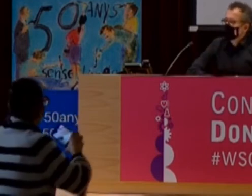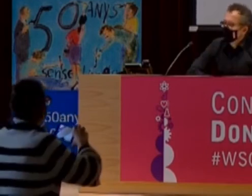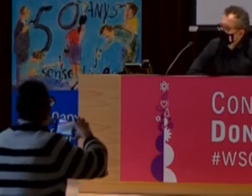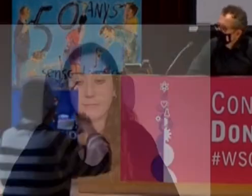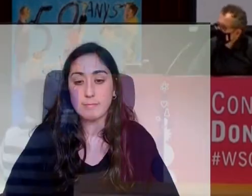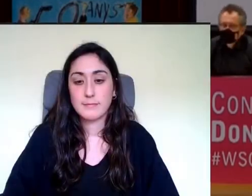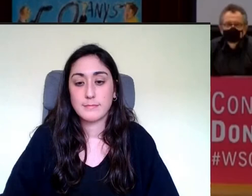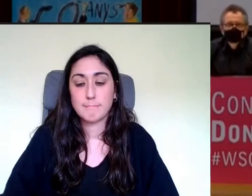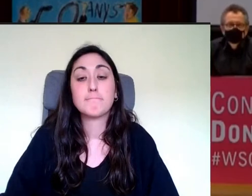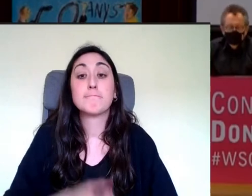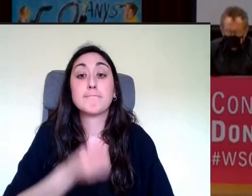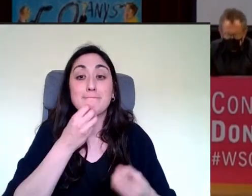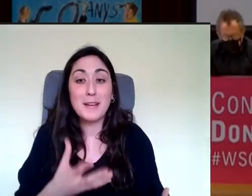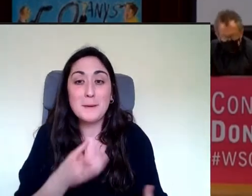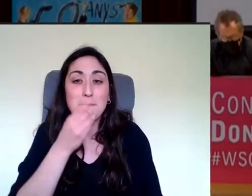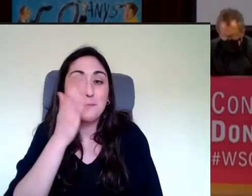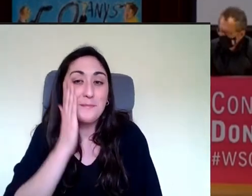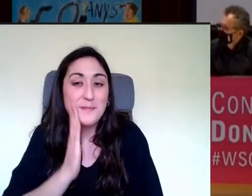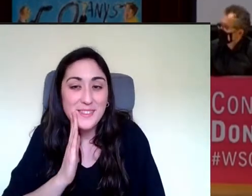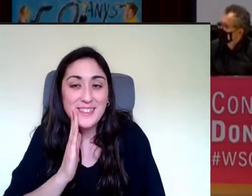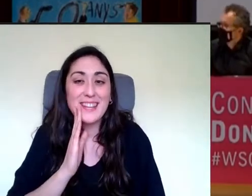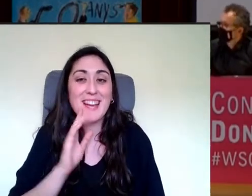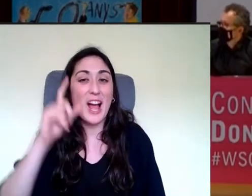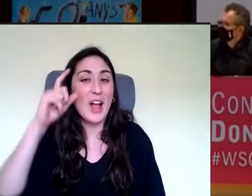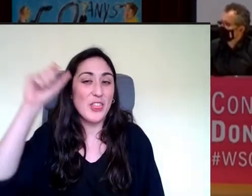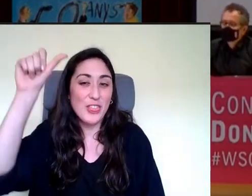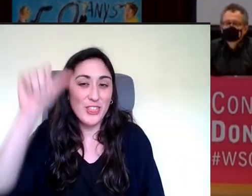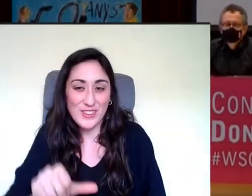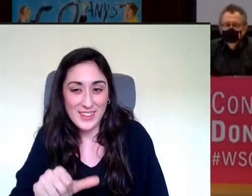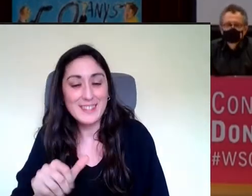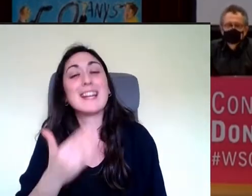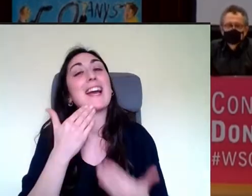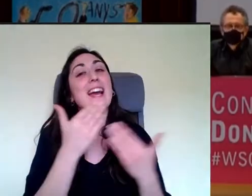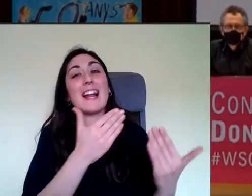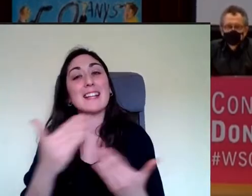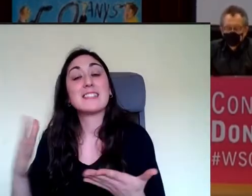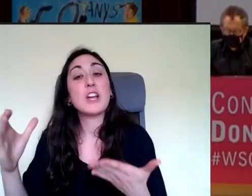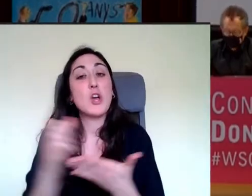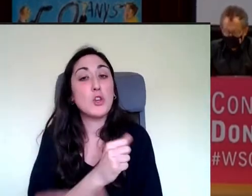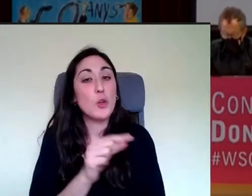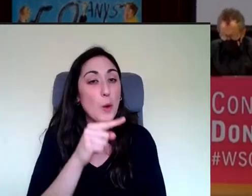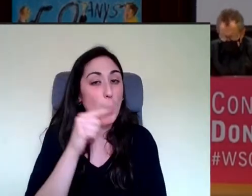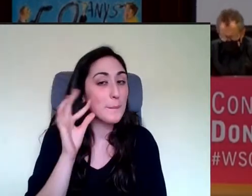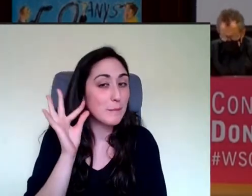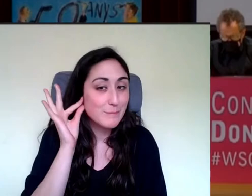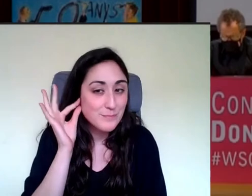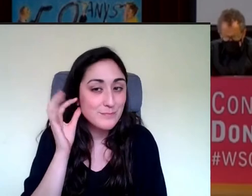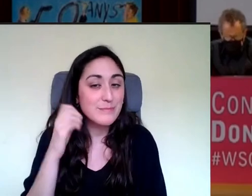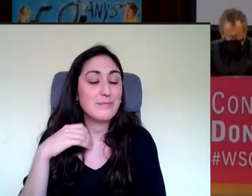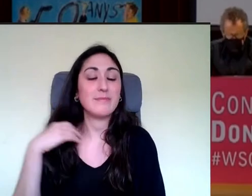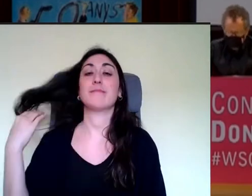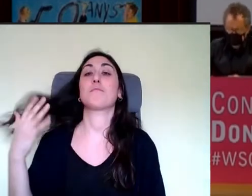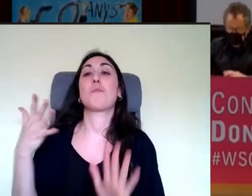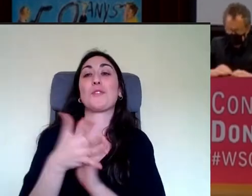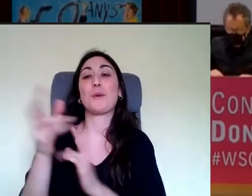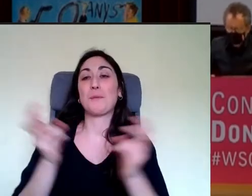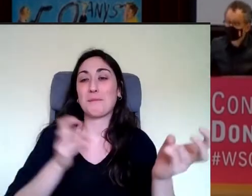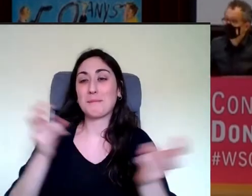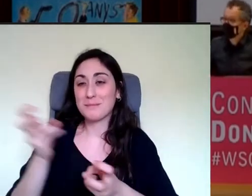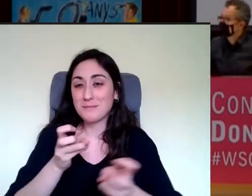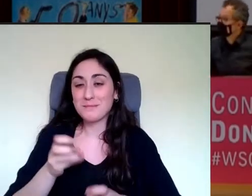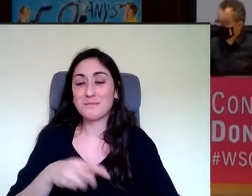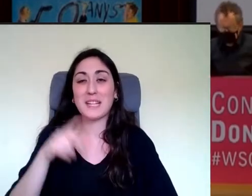Bé, bon dia tot el dia. Moltes gràcies a totes i a tots per ser aquí i per haver seguit aquest congrés,